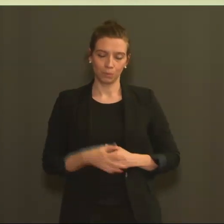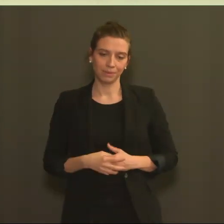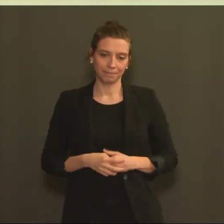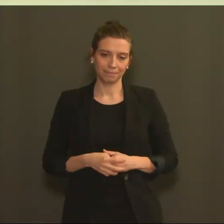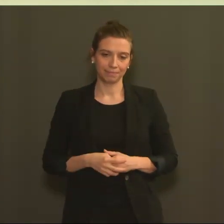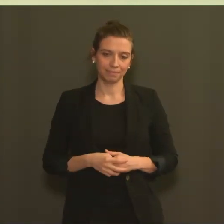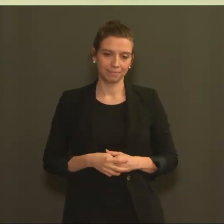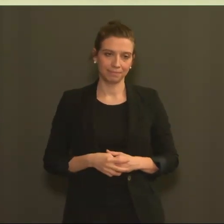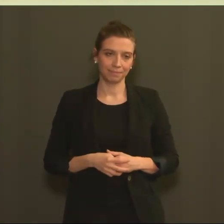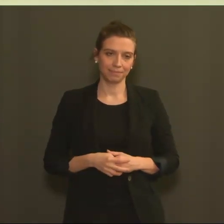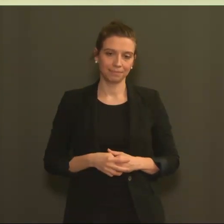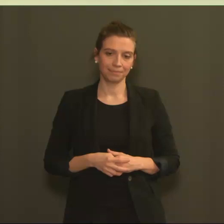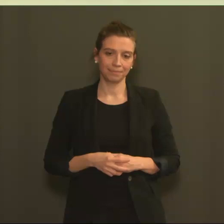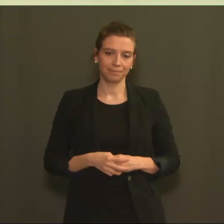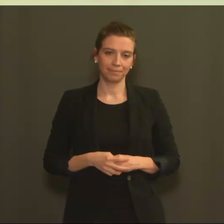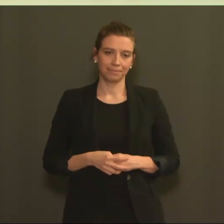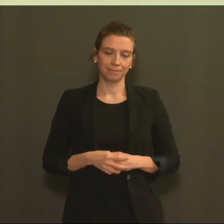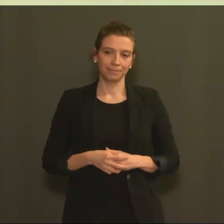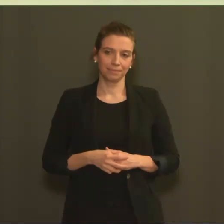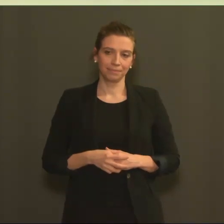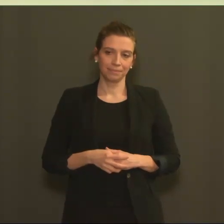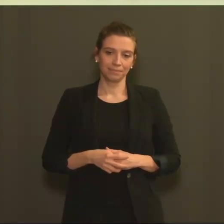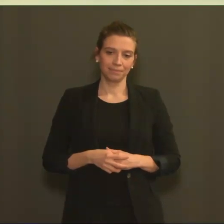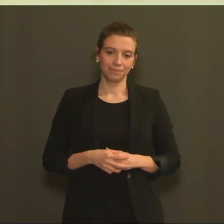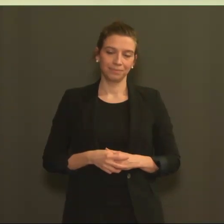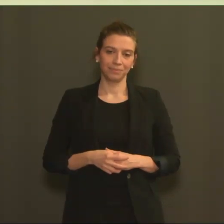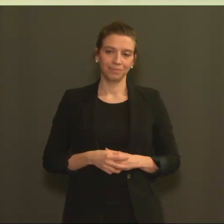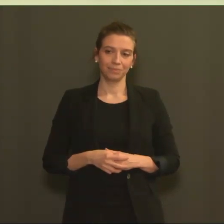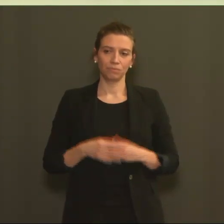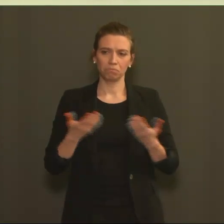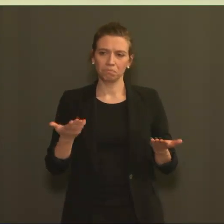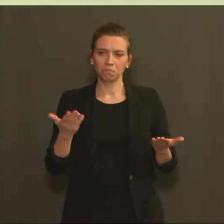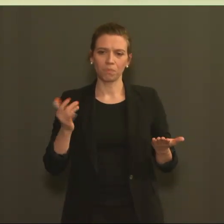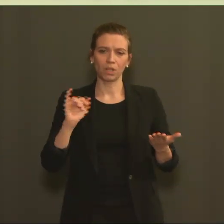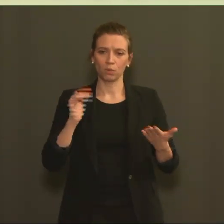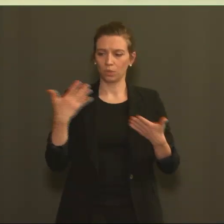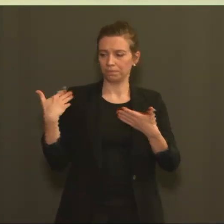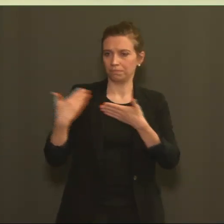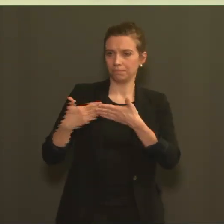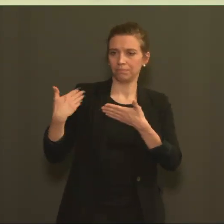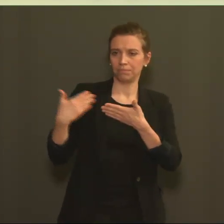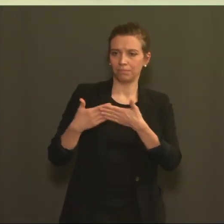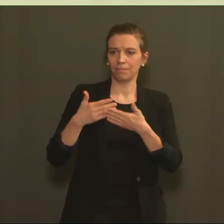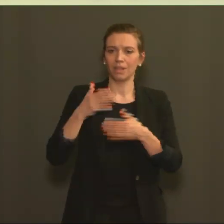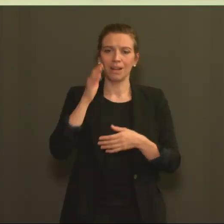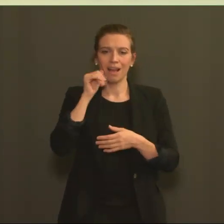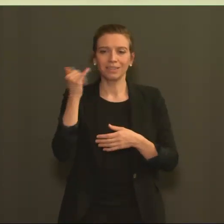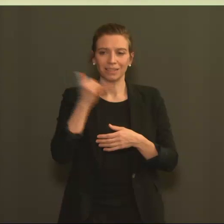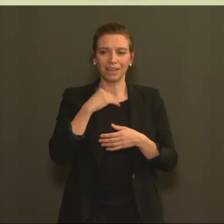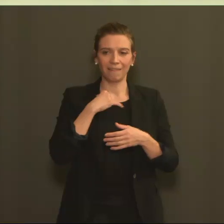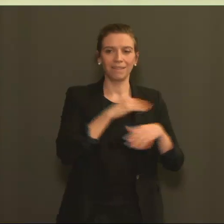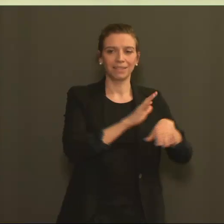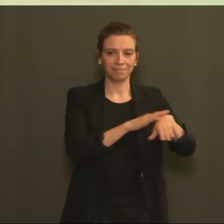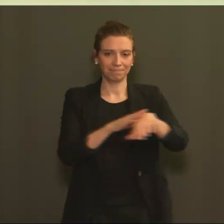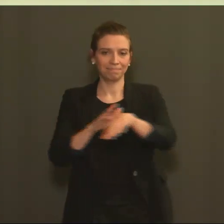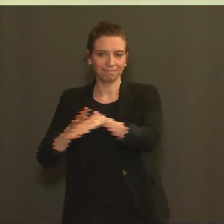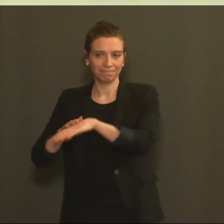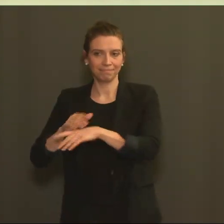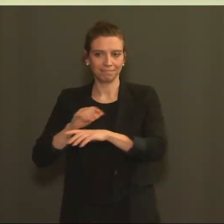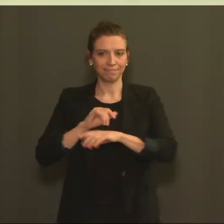er werden de voorbije dagen verschillende meldingen gedaan van de britse variant in belgië onder andere bij een uitbraak in